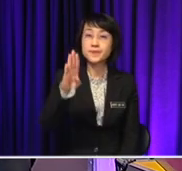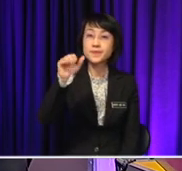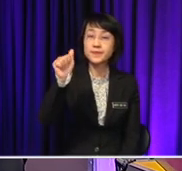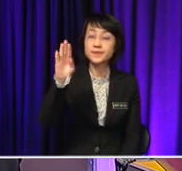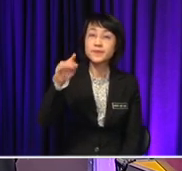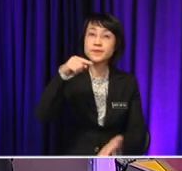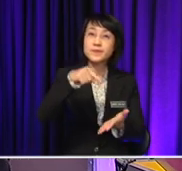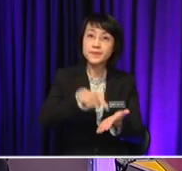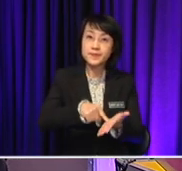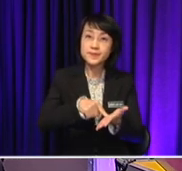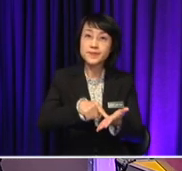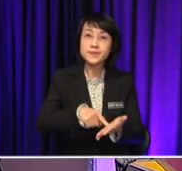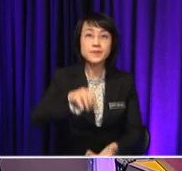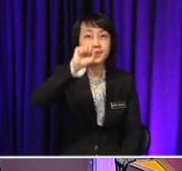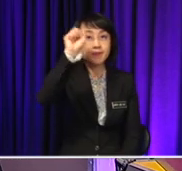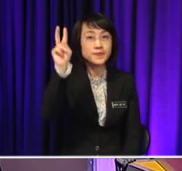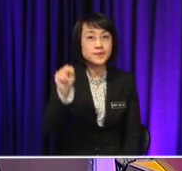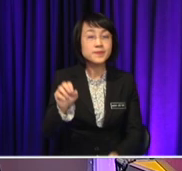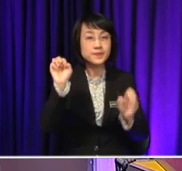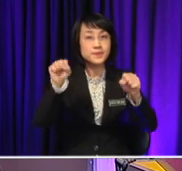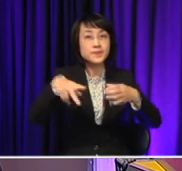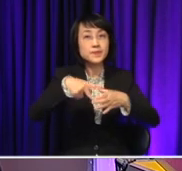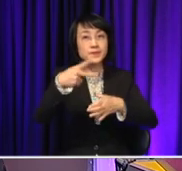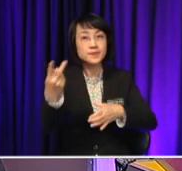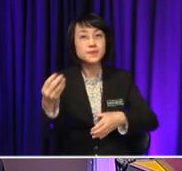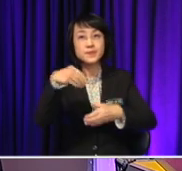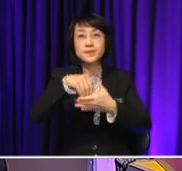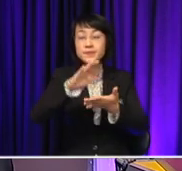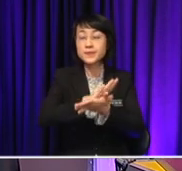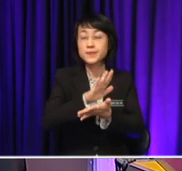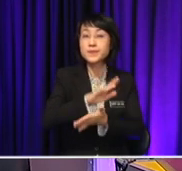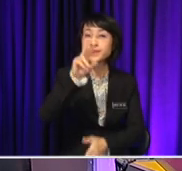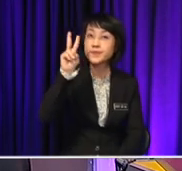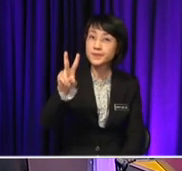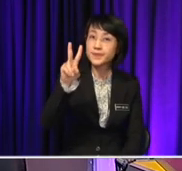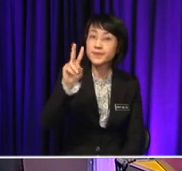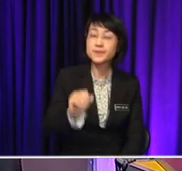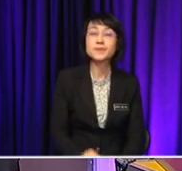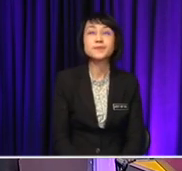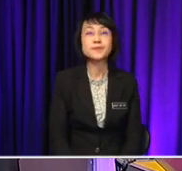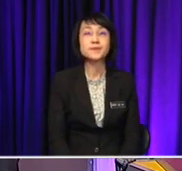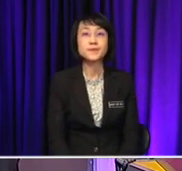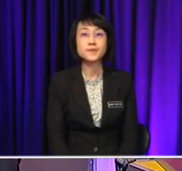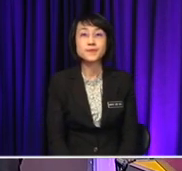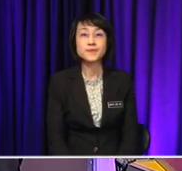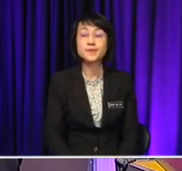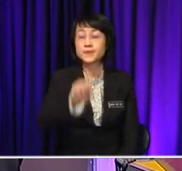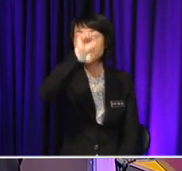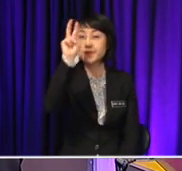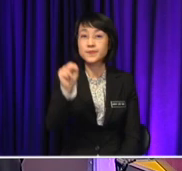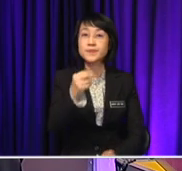ke barang kalian soal lain boleh keluar dalam kertas 2 juga bukan sekadar kertas 1 kita dua soal isi